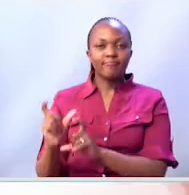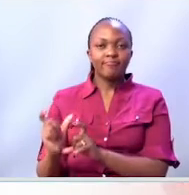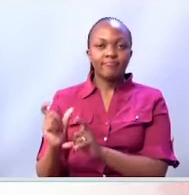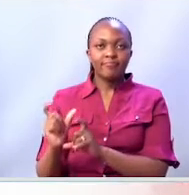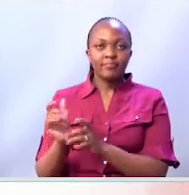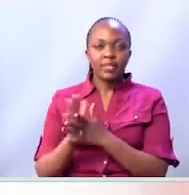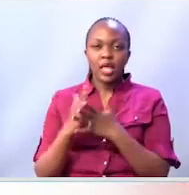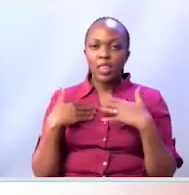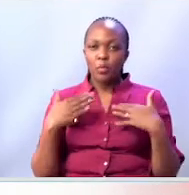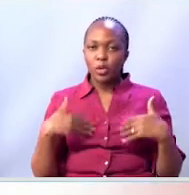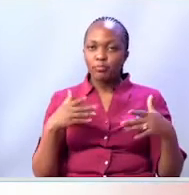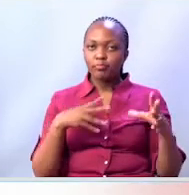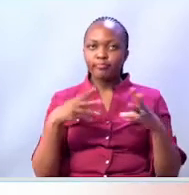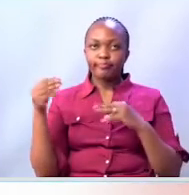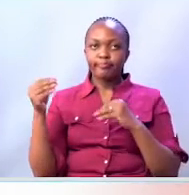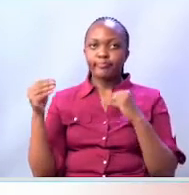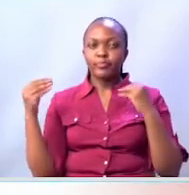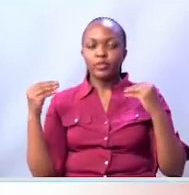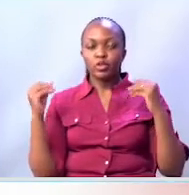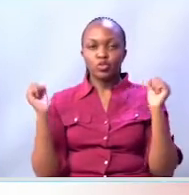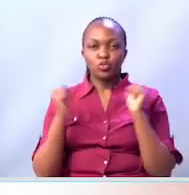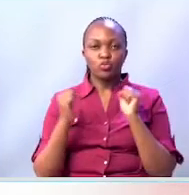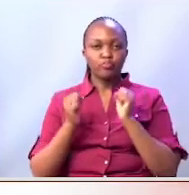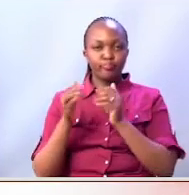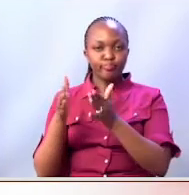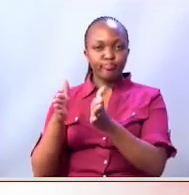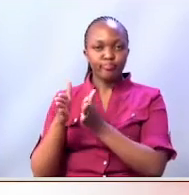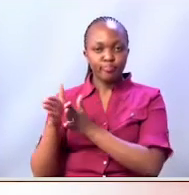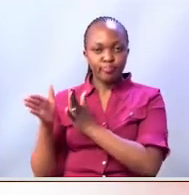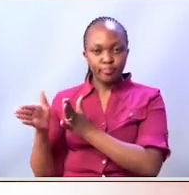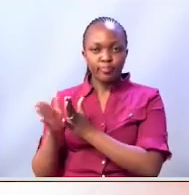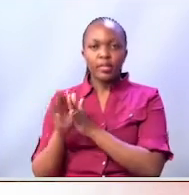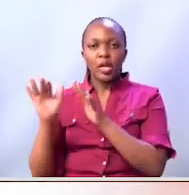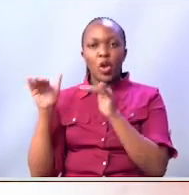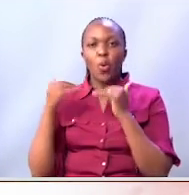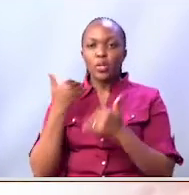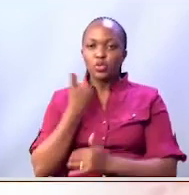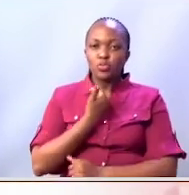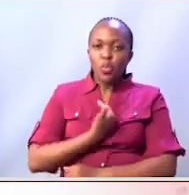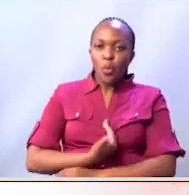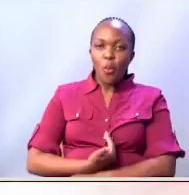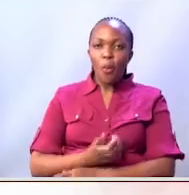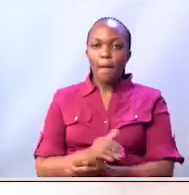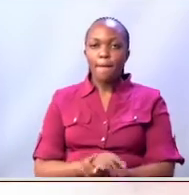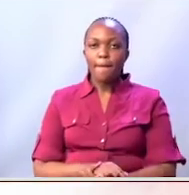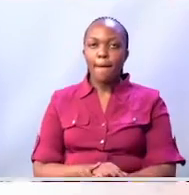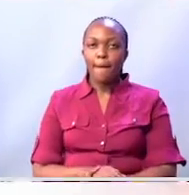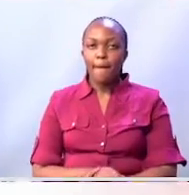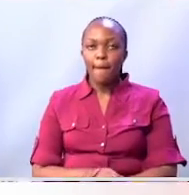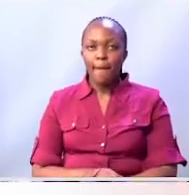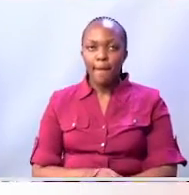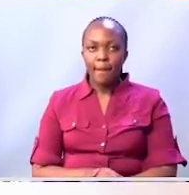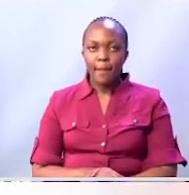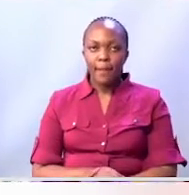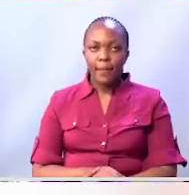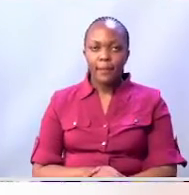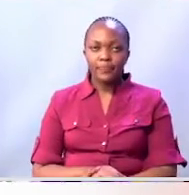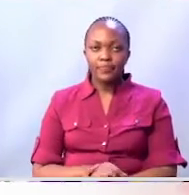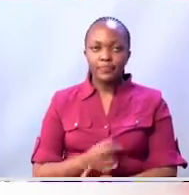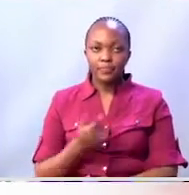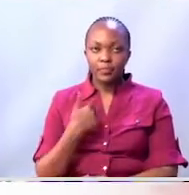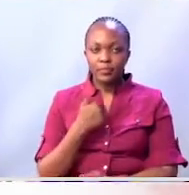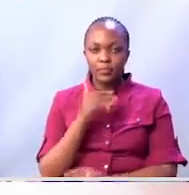has been moved to Kakamega Referral Hospital mortuary awaiting postmortem. Namuomba nyinyi serikali